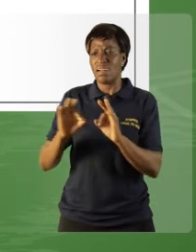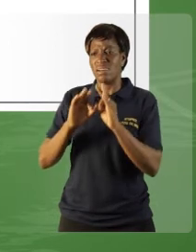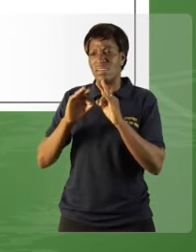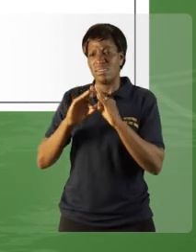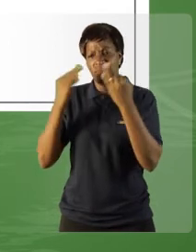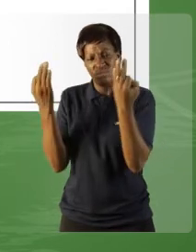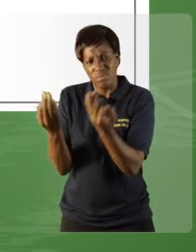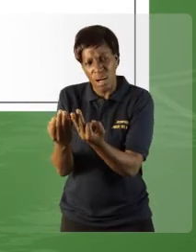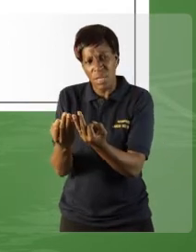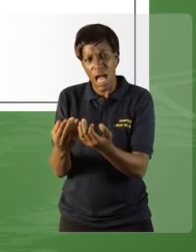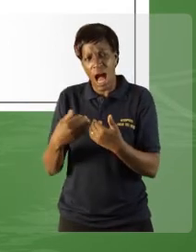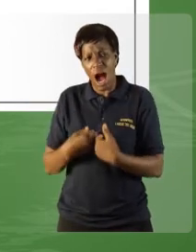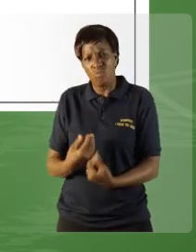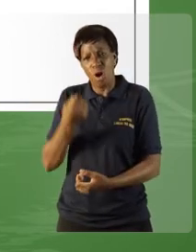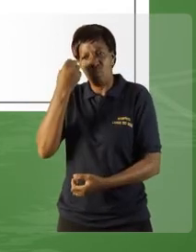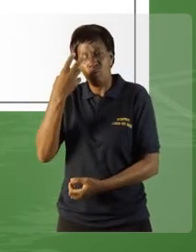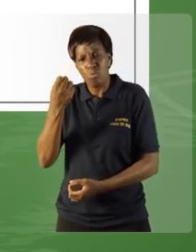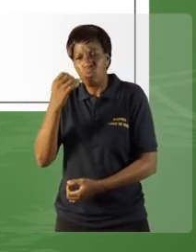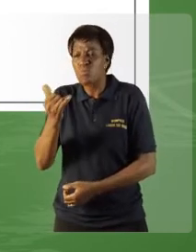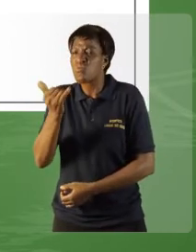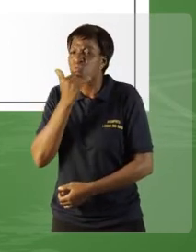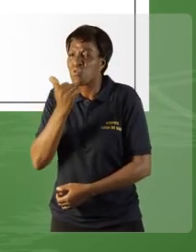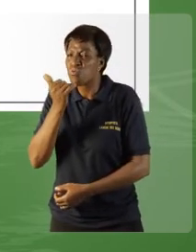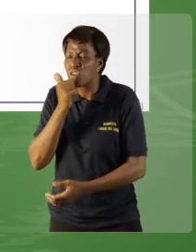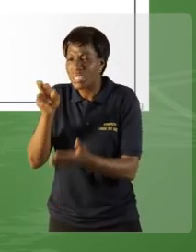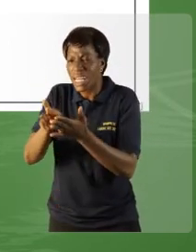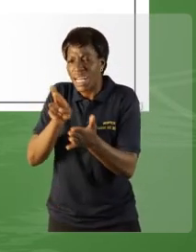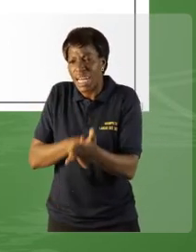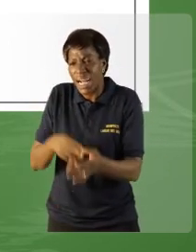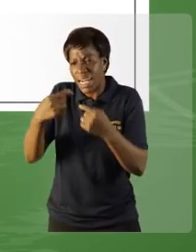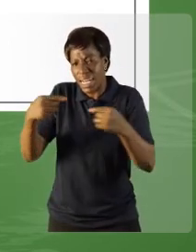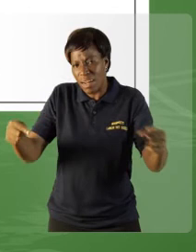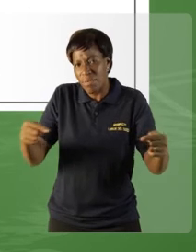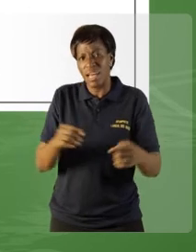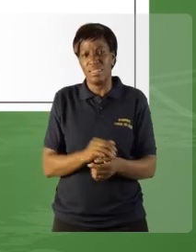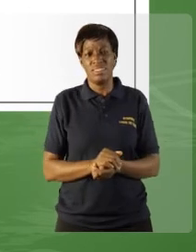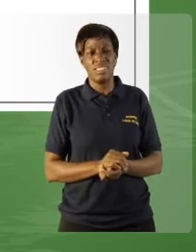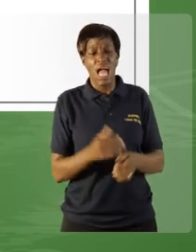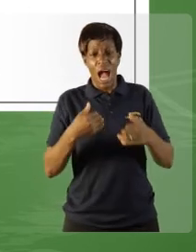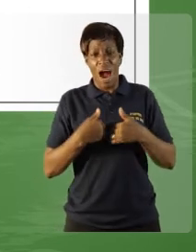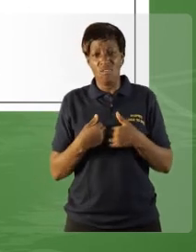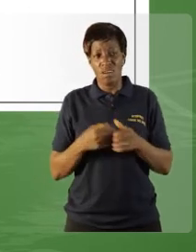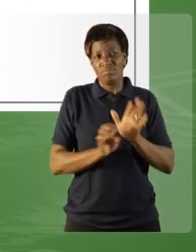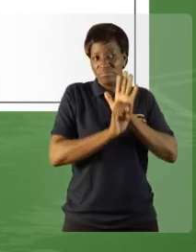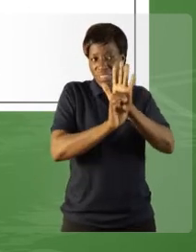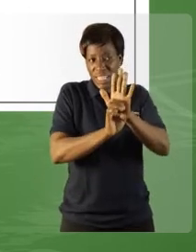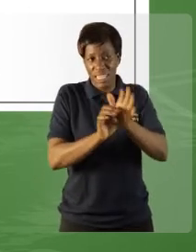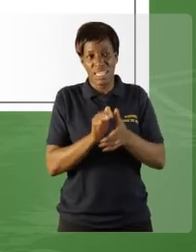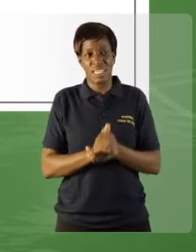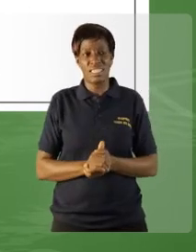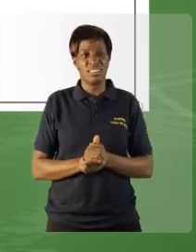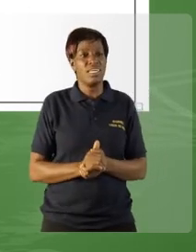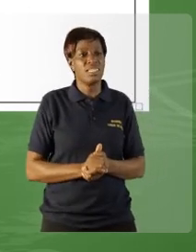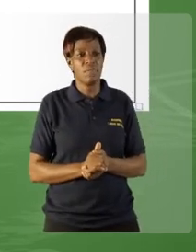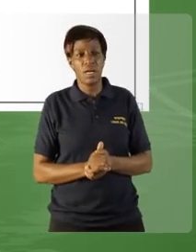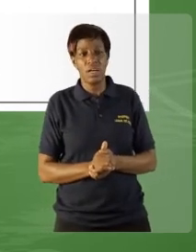l'on assiste à plusieurs entorses aux règles de grammaire. Nous avons par exemple les fautes